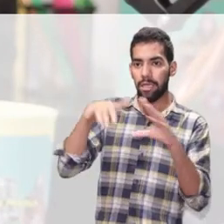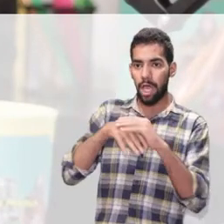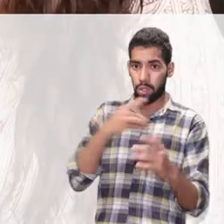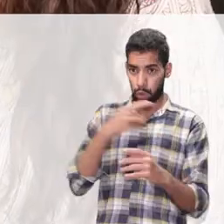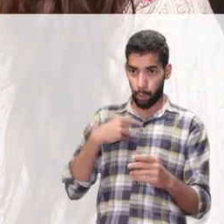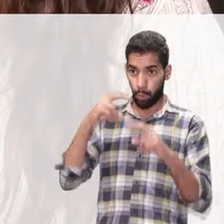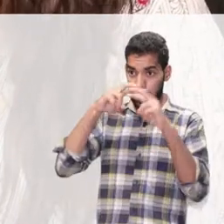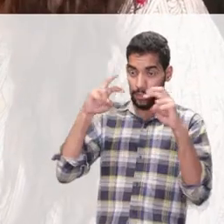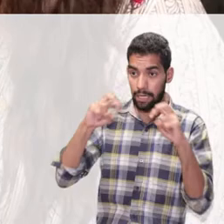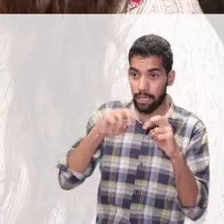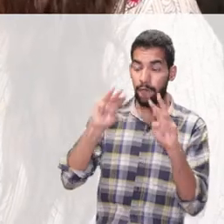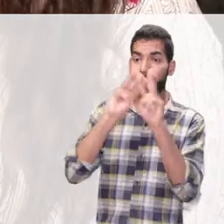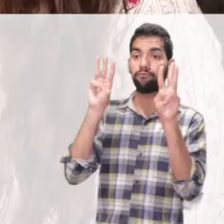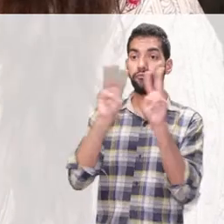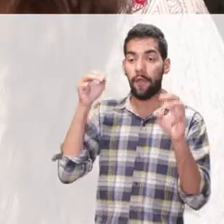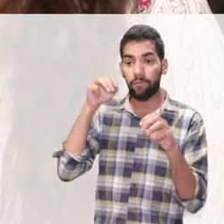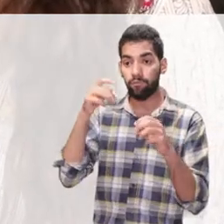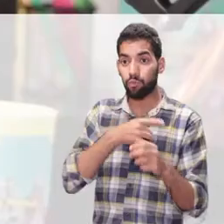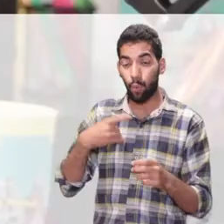विड ऊ